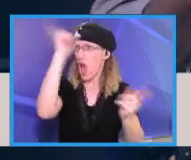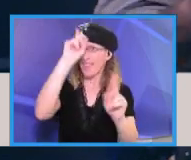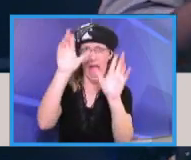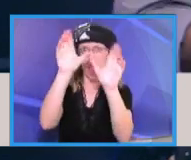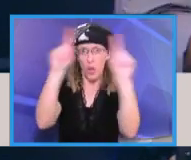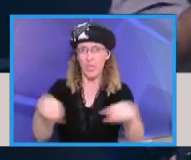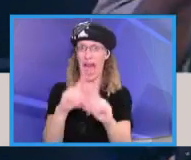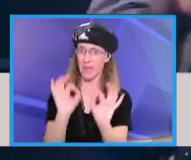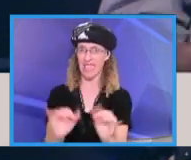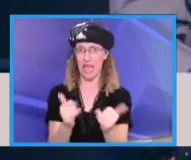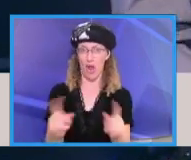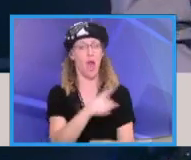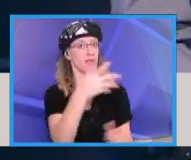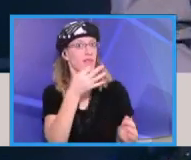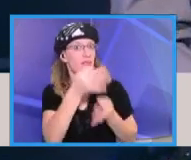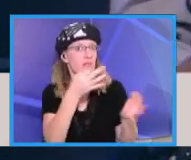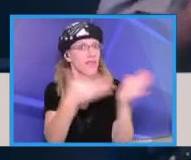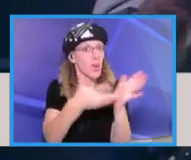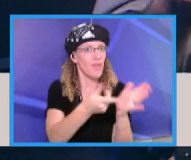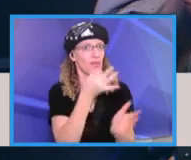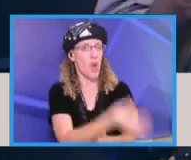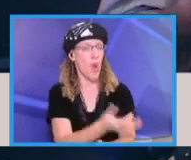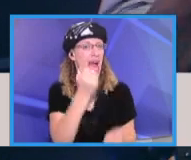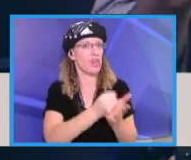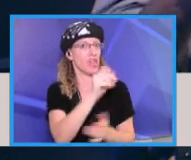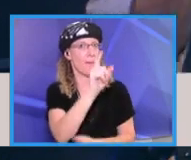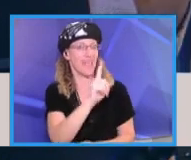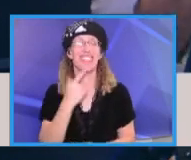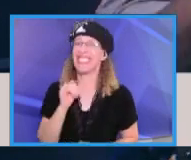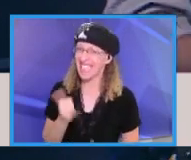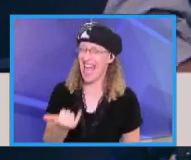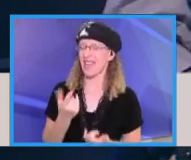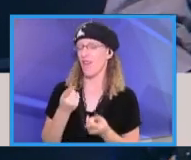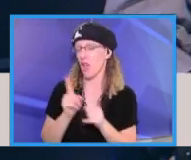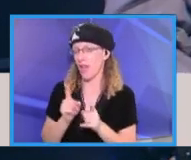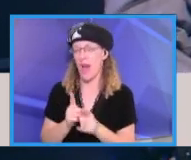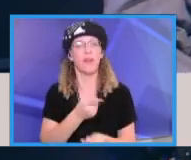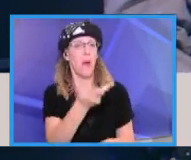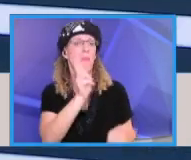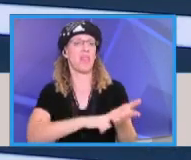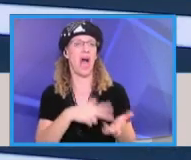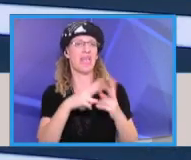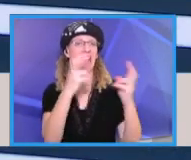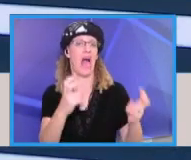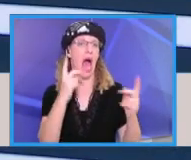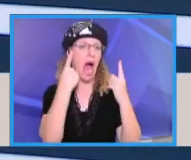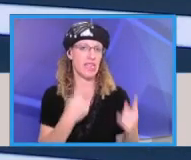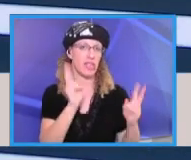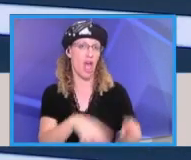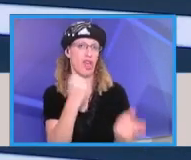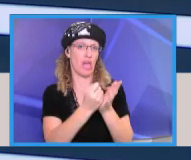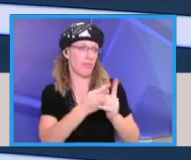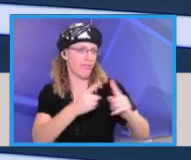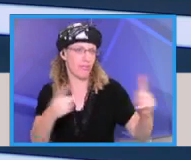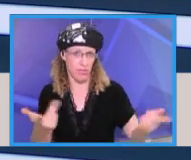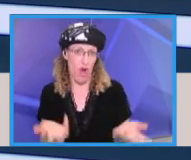הם, ואז... אז הם יבדקו, הם ישאלו הכשר של מי, כמו אבל שהיום מבינים, נכון, אבל יש הכשר יראו... שבדץ העדה החרדית, נכון. יש הכשרים אחרים, אז יבדקו של